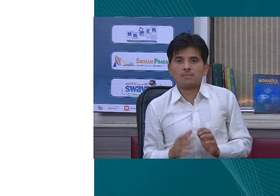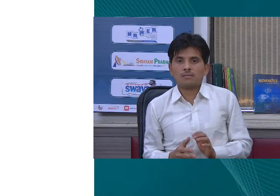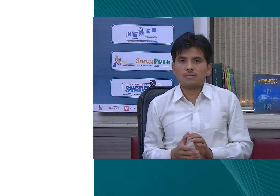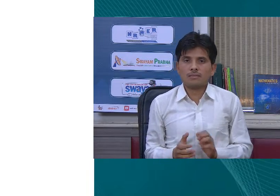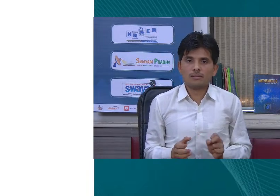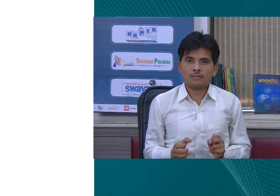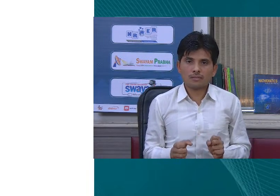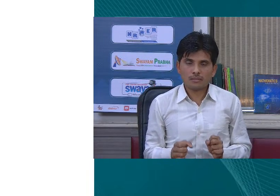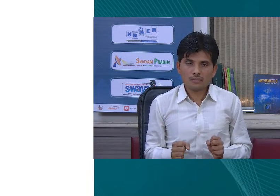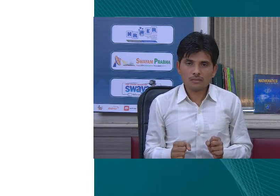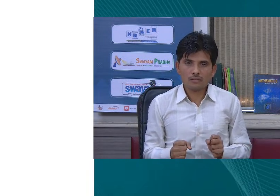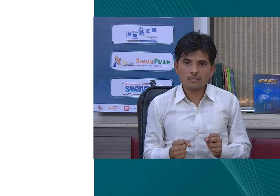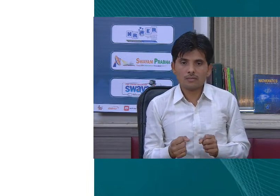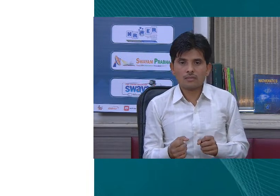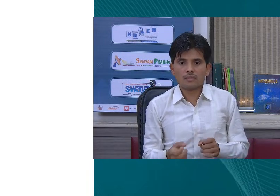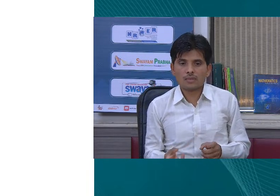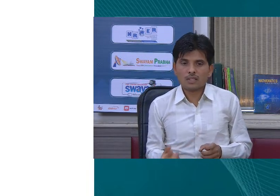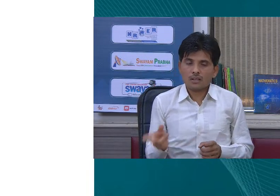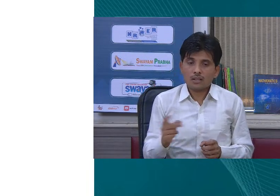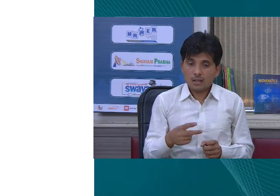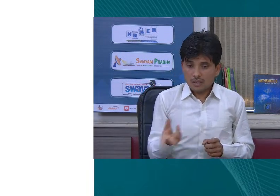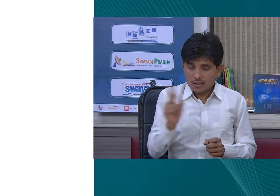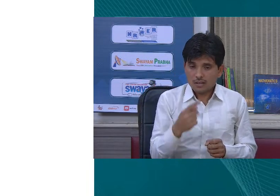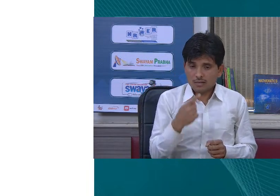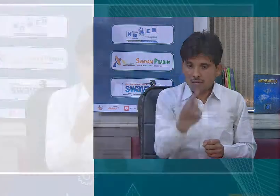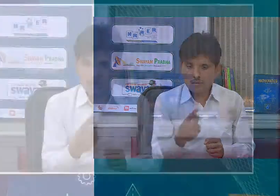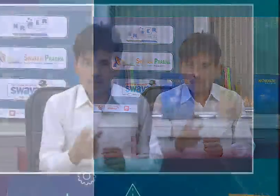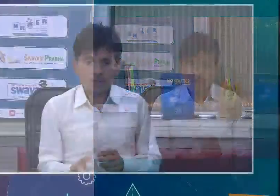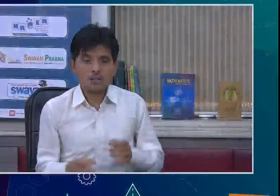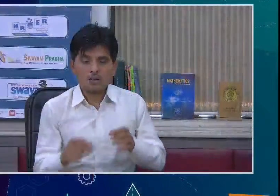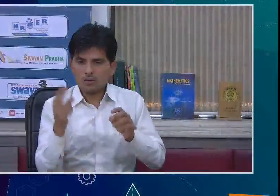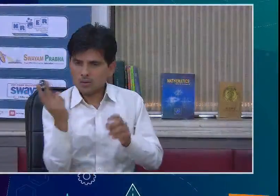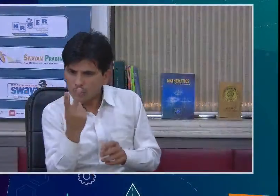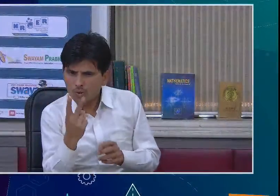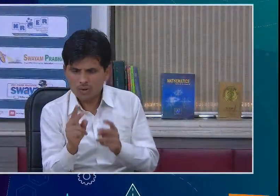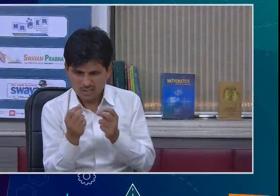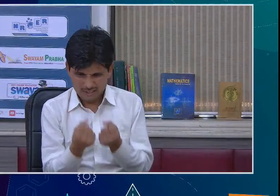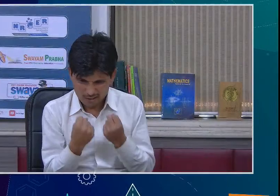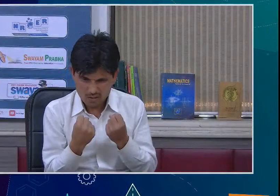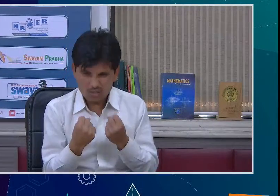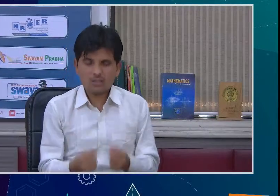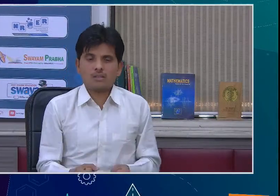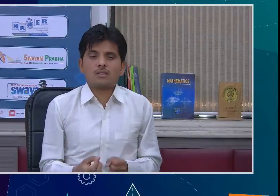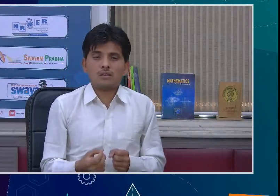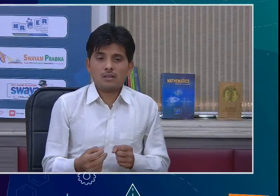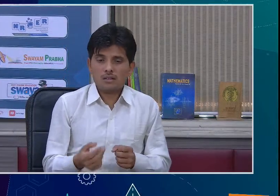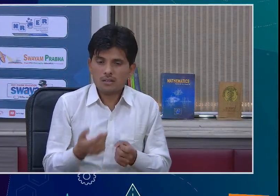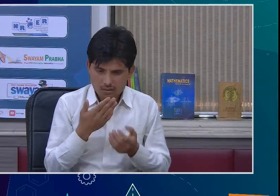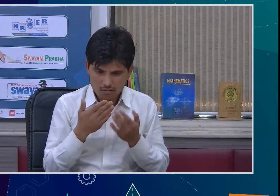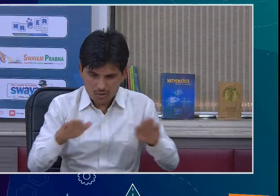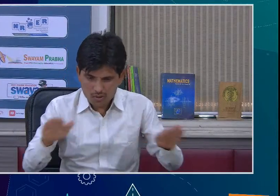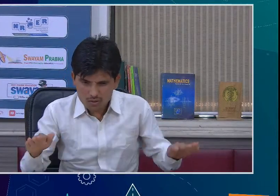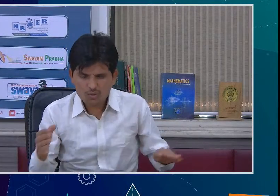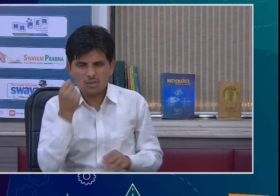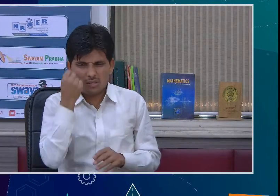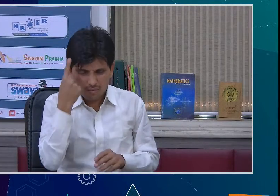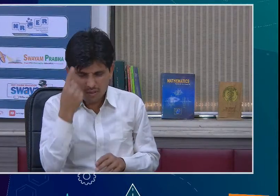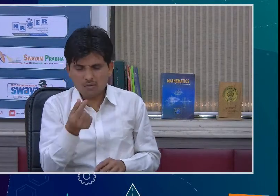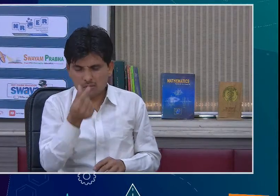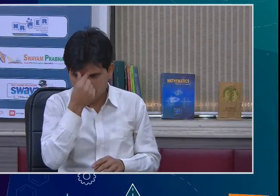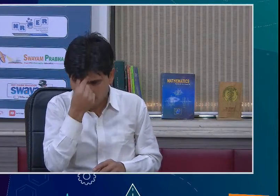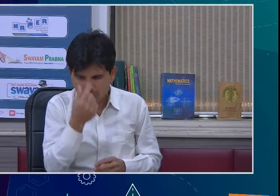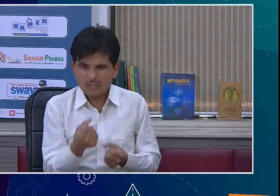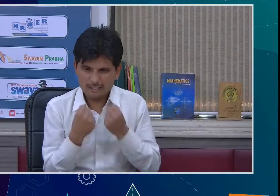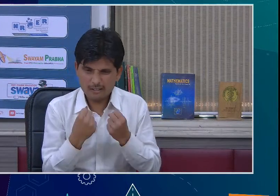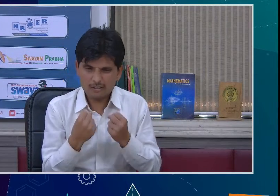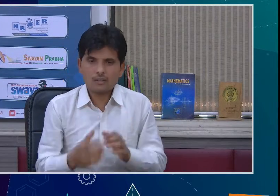इससे पहले आपने एस्टेरॉइड्स के बारे में ही बताया था, तो ये जो दोनों टर्म्स हैं ये थोड़े से मुश्किल हैं, मुझे लगता है बच्चों को इसको समझने में थोड़े